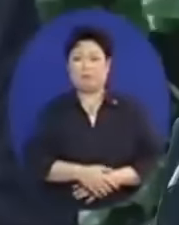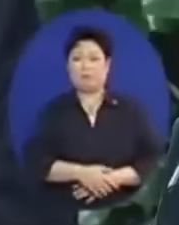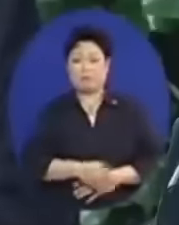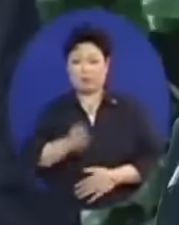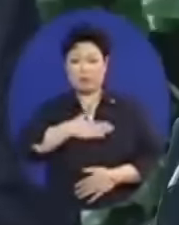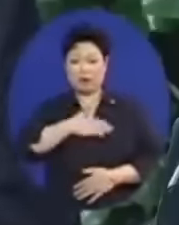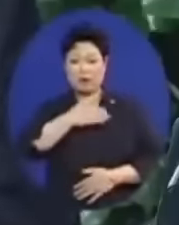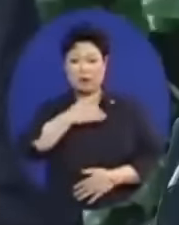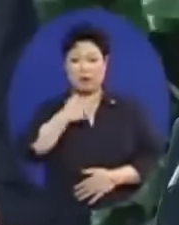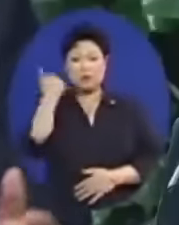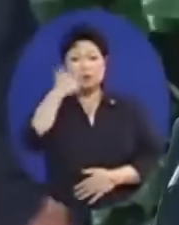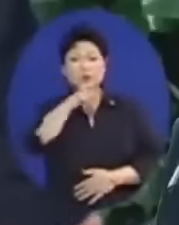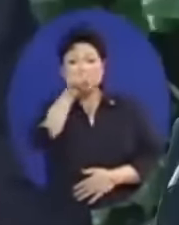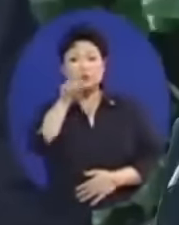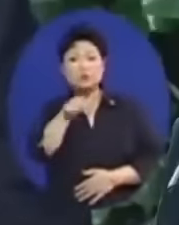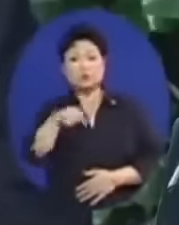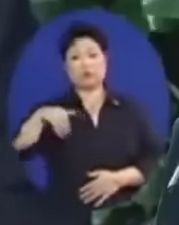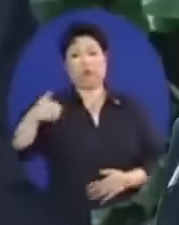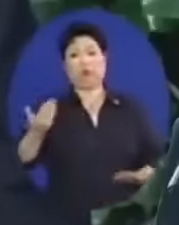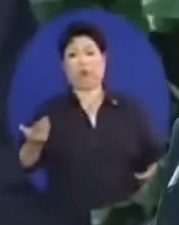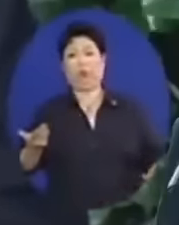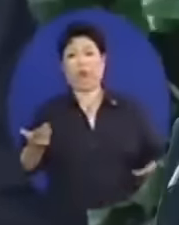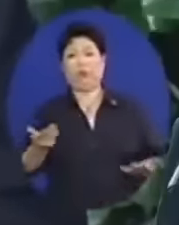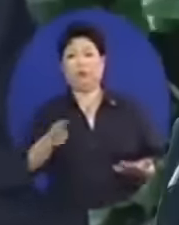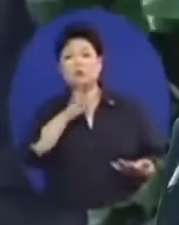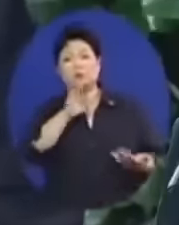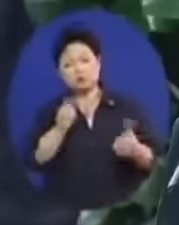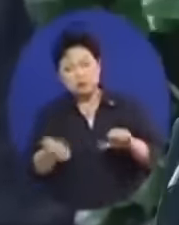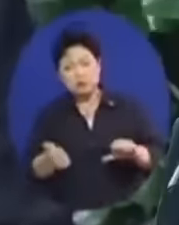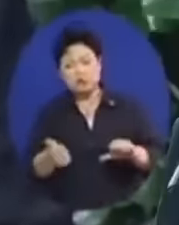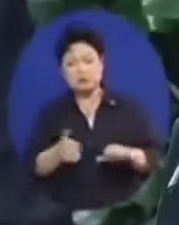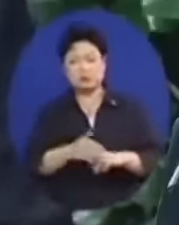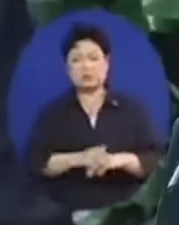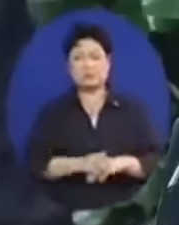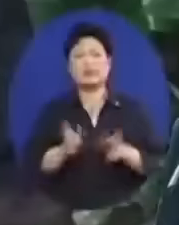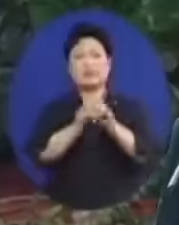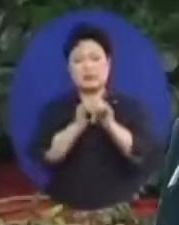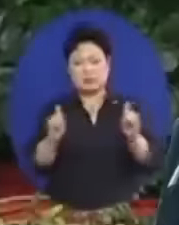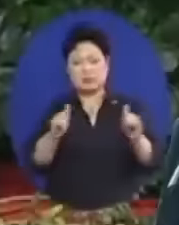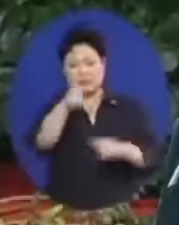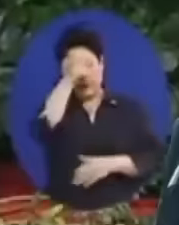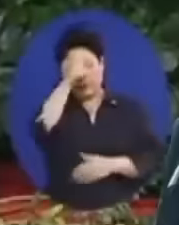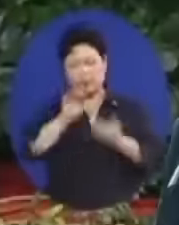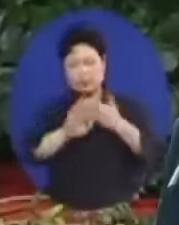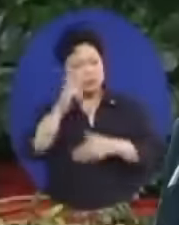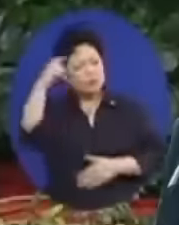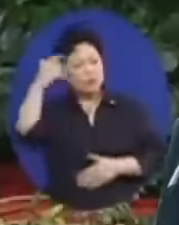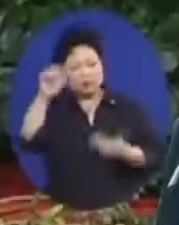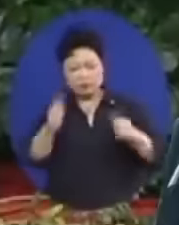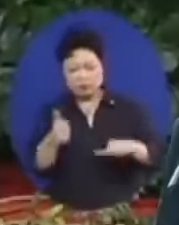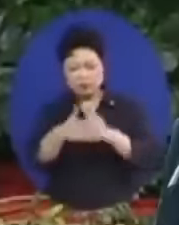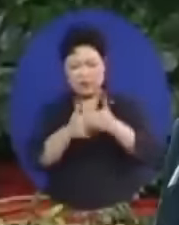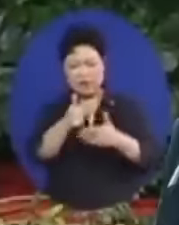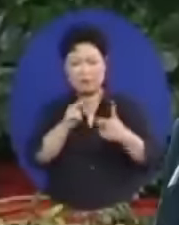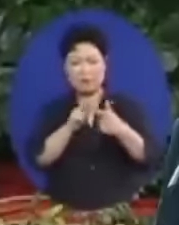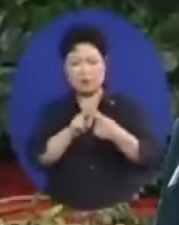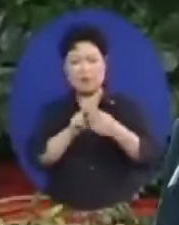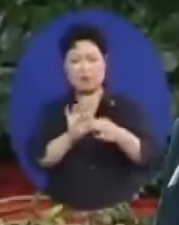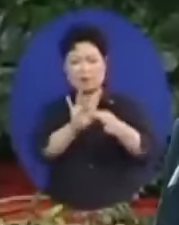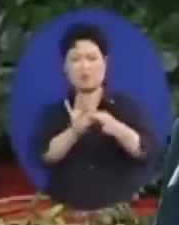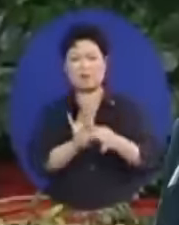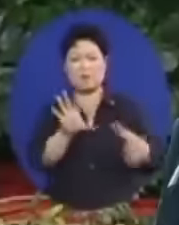자기가 누군지도 모르고 살다가 자기가 누군지도 모르고 죽는 것입니다. 인간은 아담 이후 영이 죽어 하나님과의 관계가